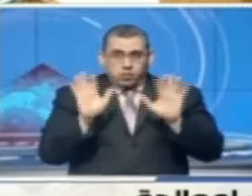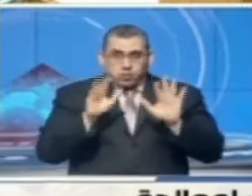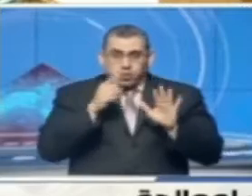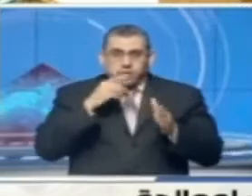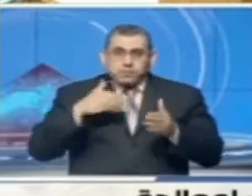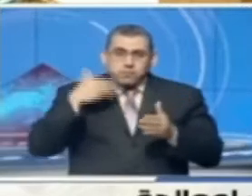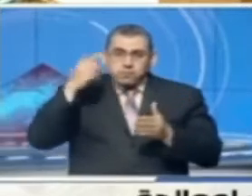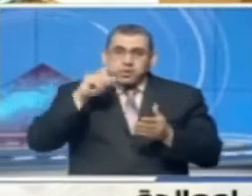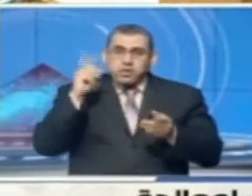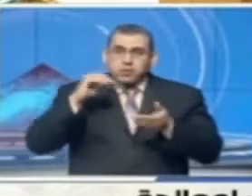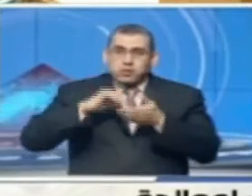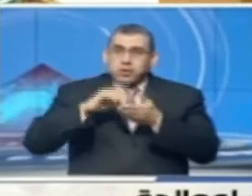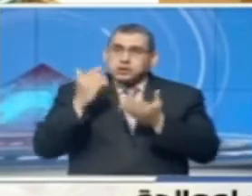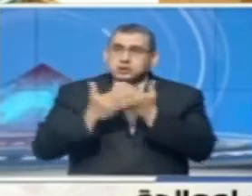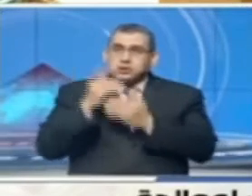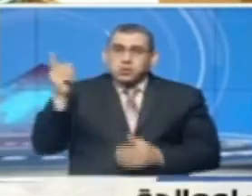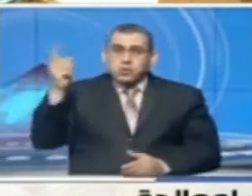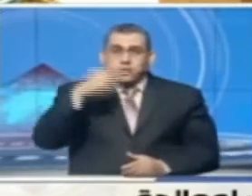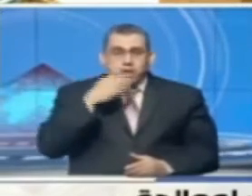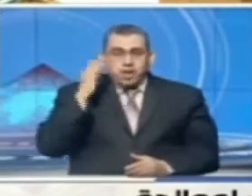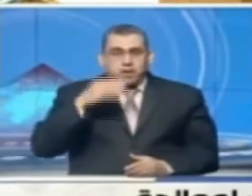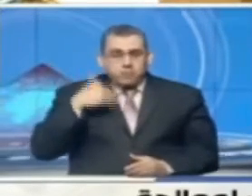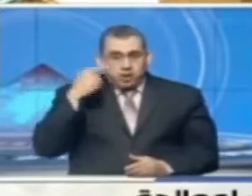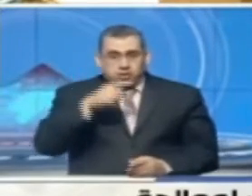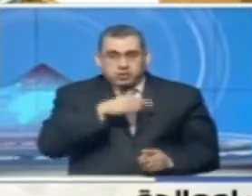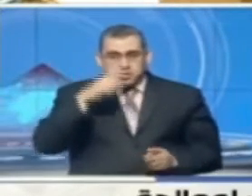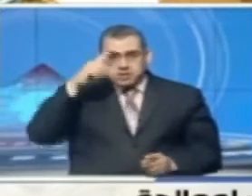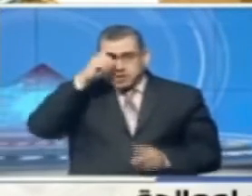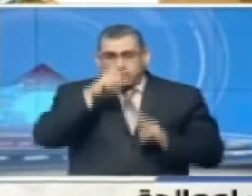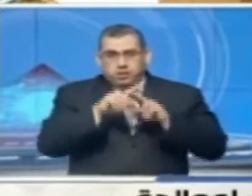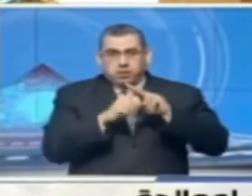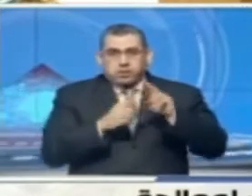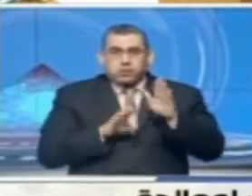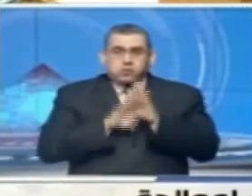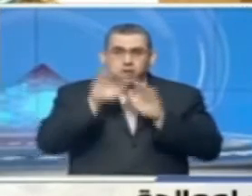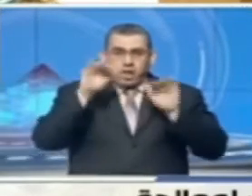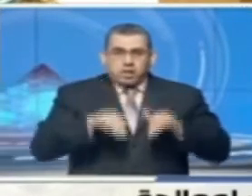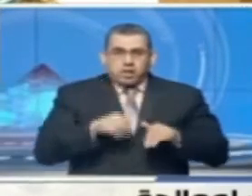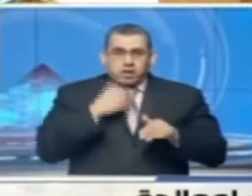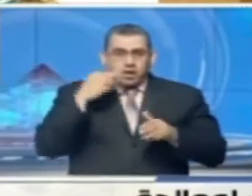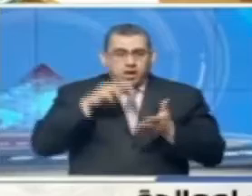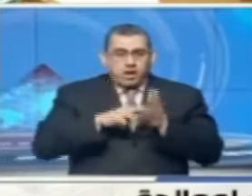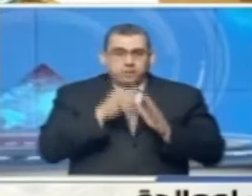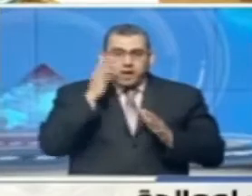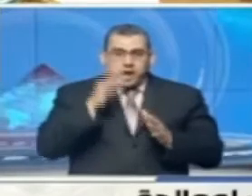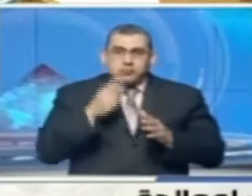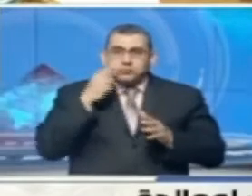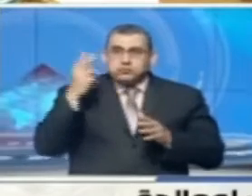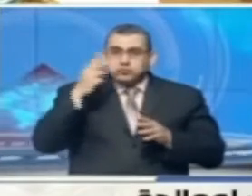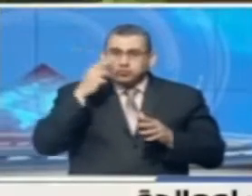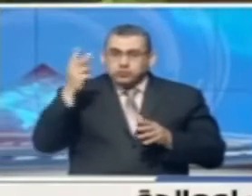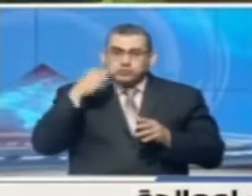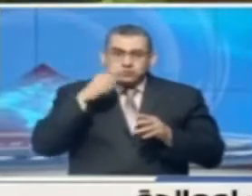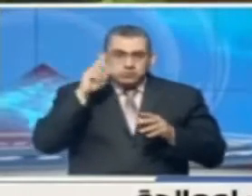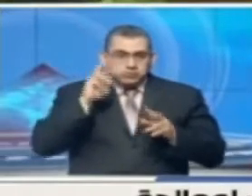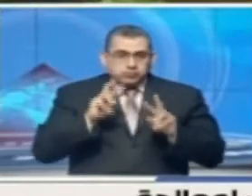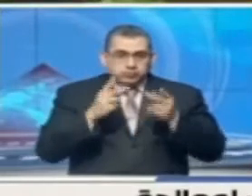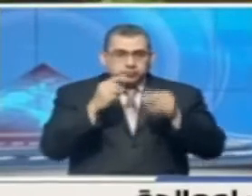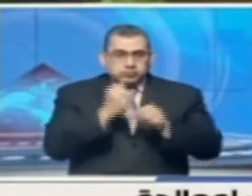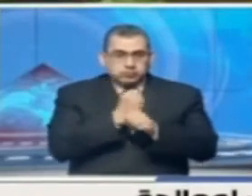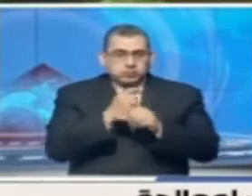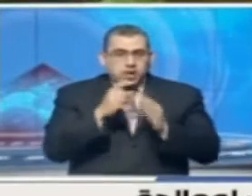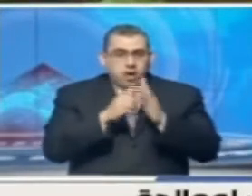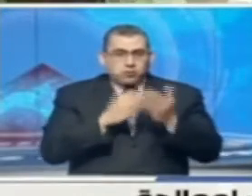مستجدات دولية، أعتقد هيبقى صعب أن احنا نتقدم في مسارات التنمية أو حتى أن احنا يبقى في استدامة في هذه المسارات. وجاءنا